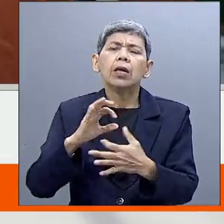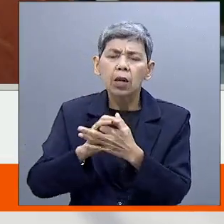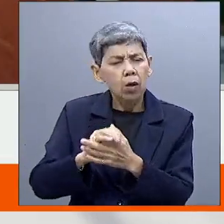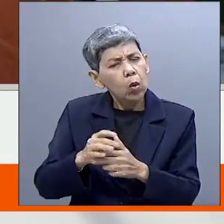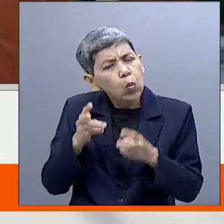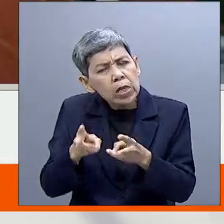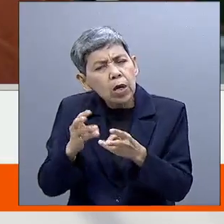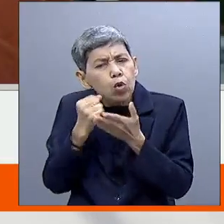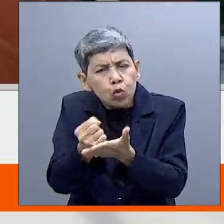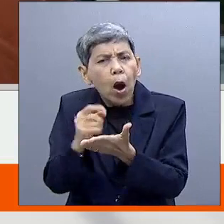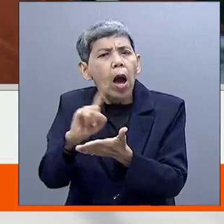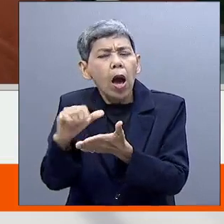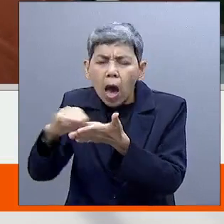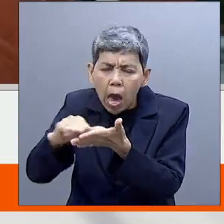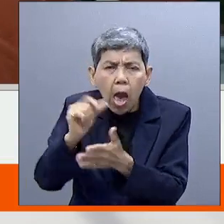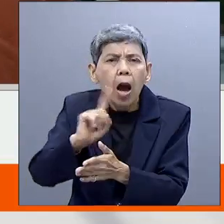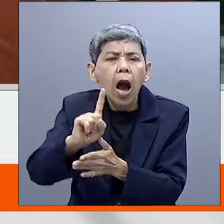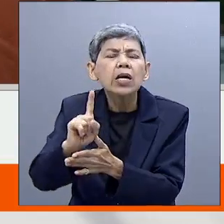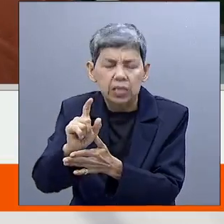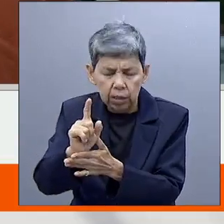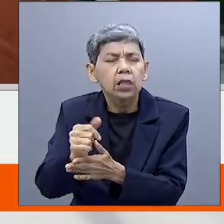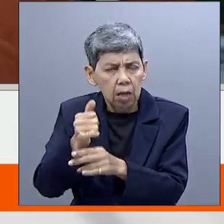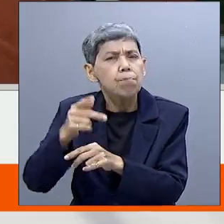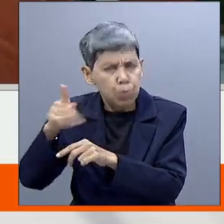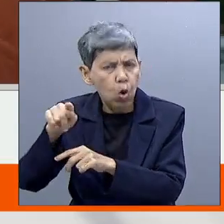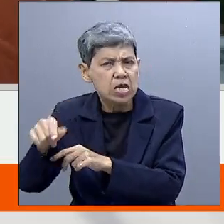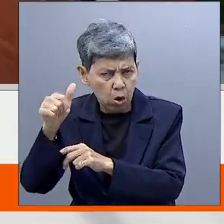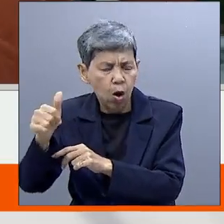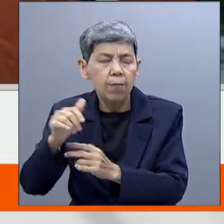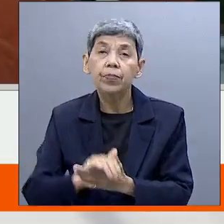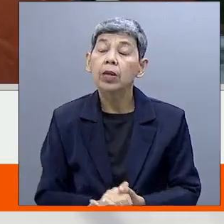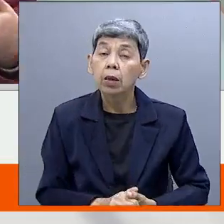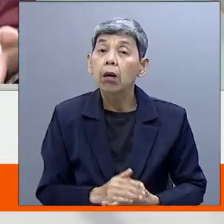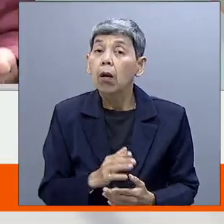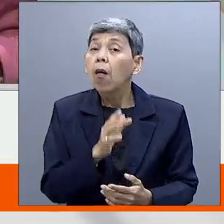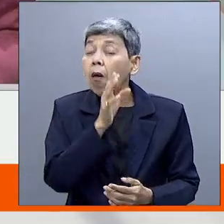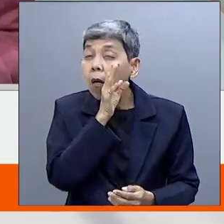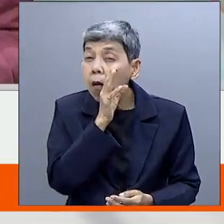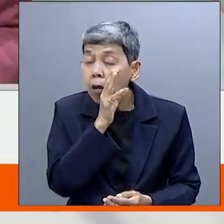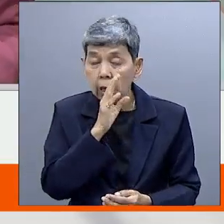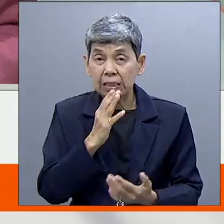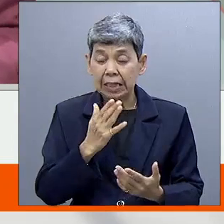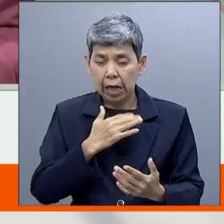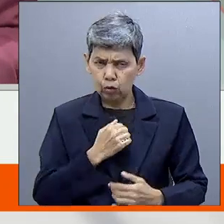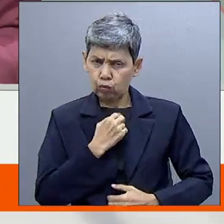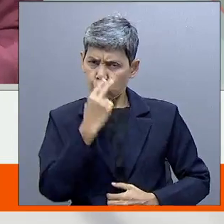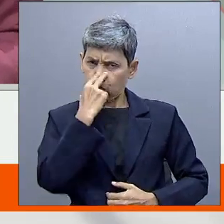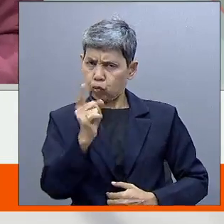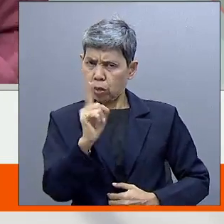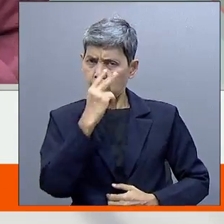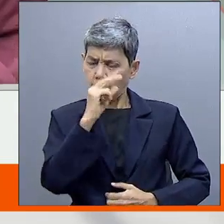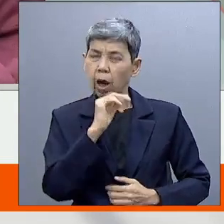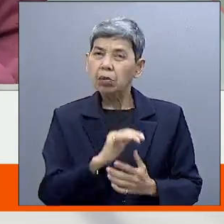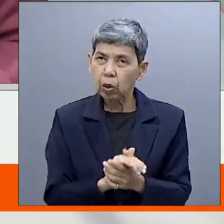แก้ไขคืออะไรแล้วก ็ การเสนอข่าวแบบนี้จะได้ประโยชน์มากกว่า ค่ะคุณหมอแล้วทีนี้ถ้าเราจะสามารถสังเกตได้ยังไงในกรณี